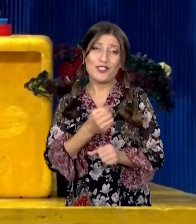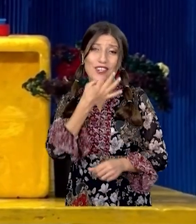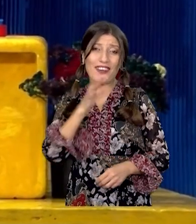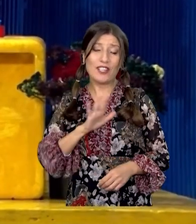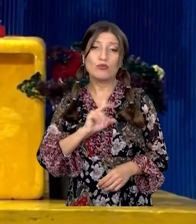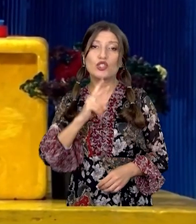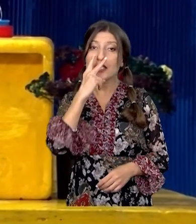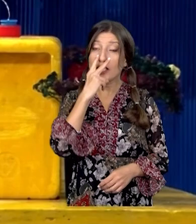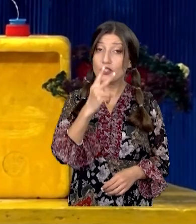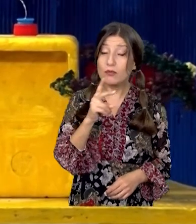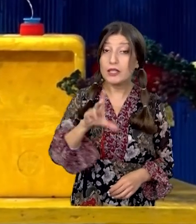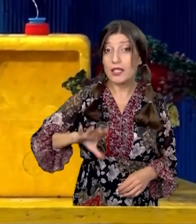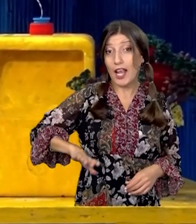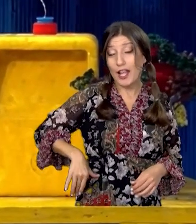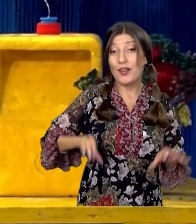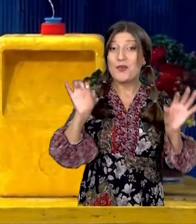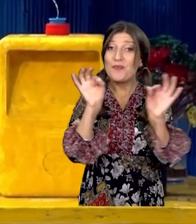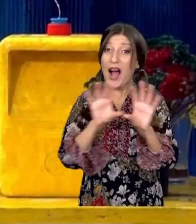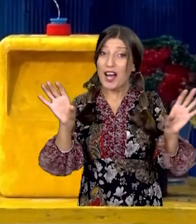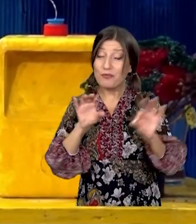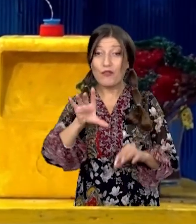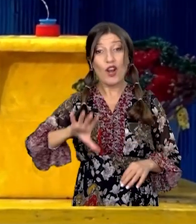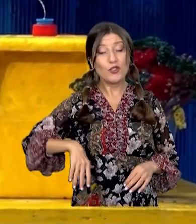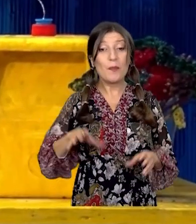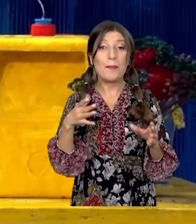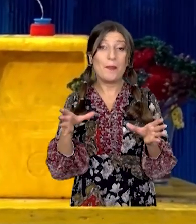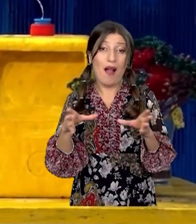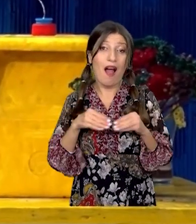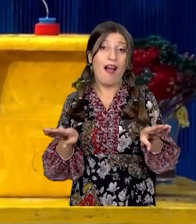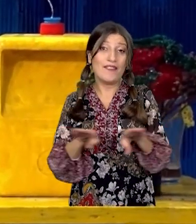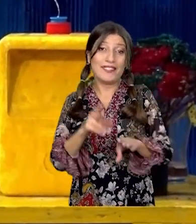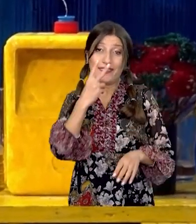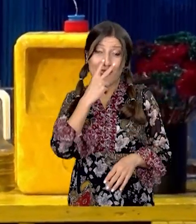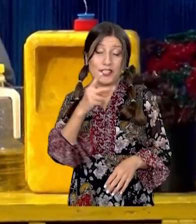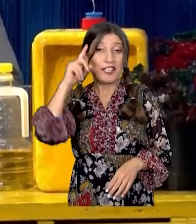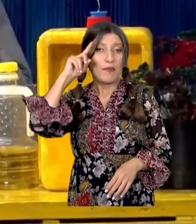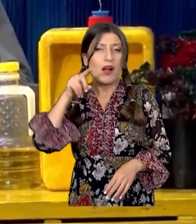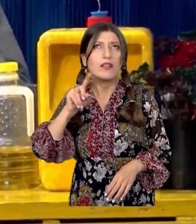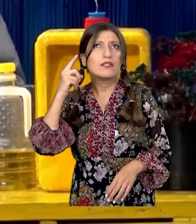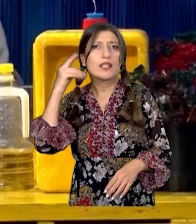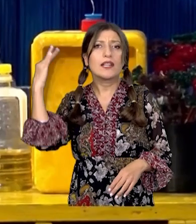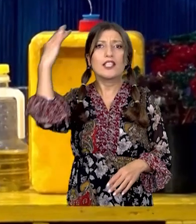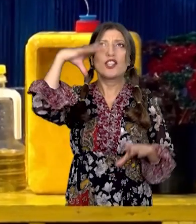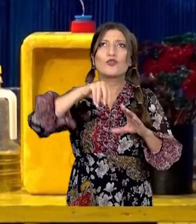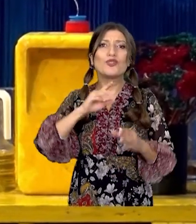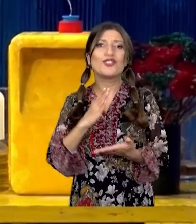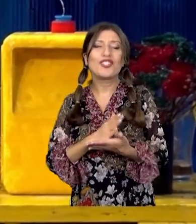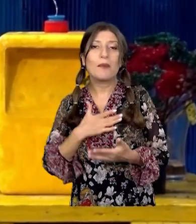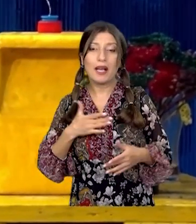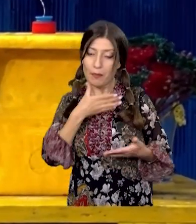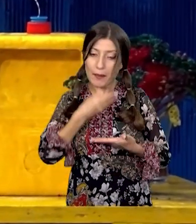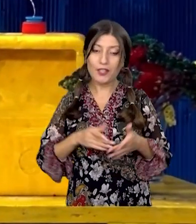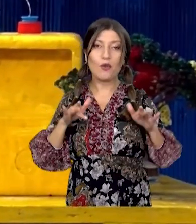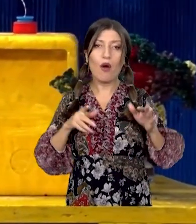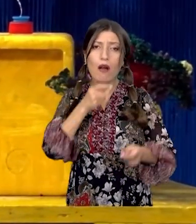ասում, և ինչ տեսնում ենք, ձեզ հետո պատմում ենք, որ դուք էլ տեսնեք և իմանաք, լսեք թե տիեզերքում ինչեր կան, և